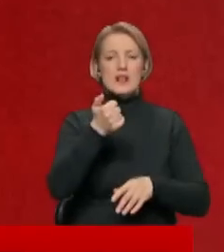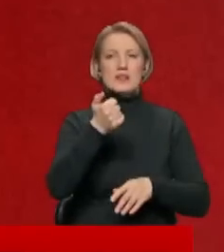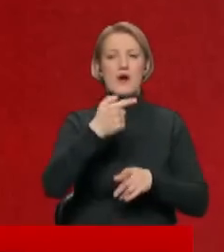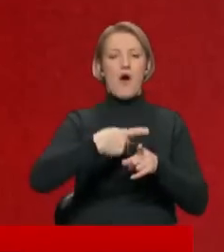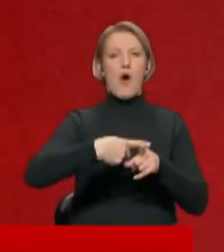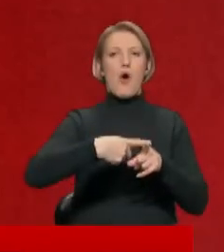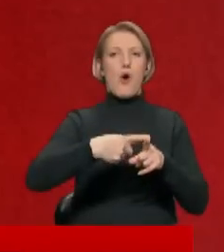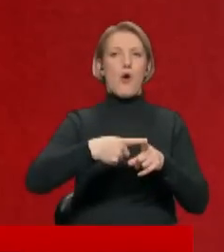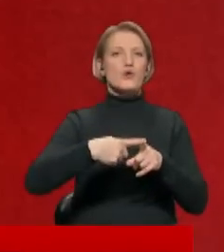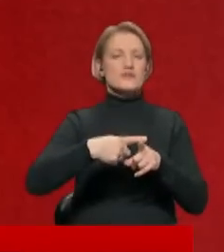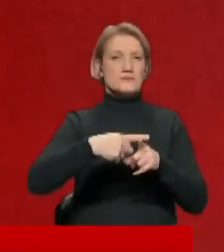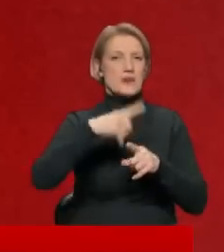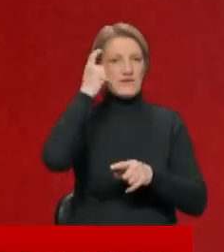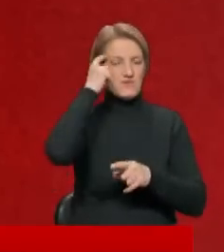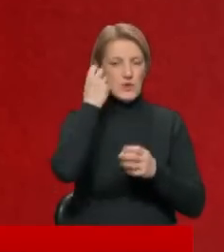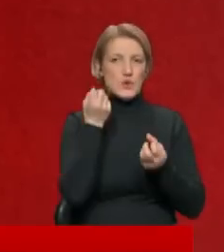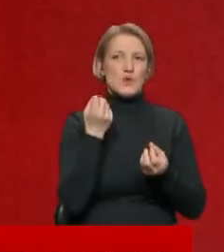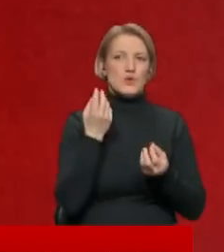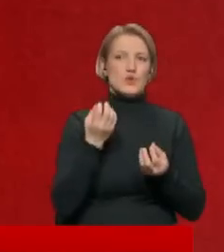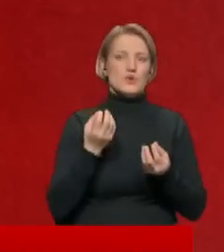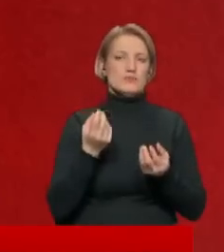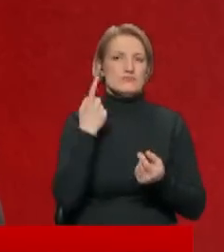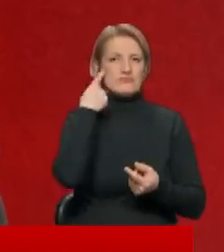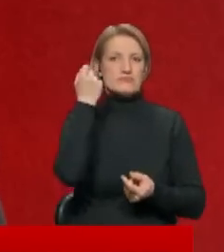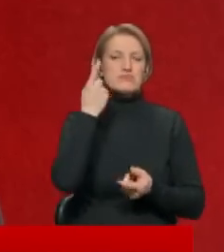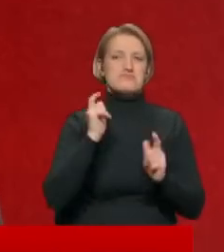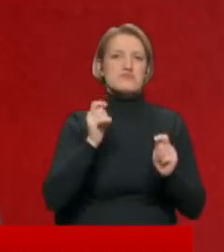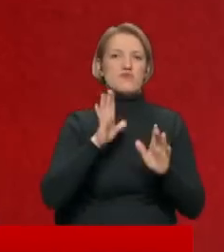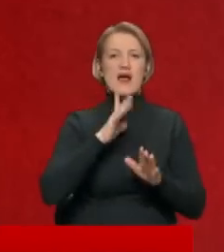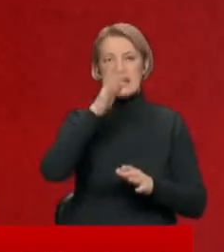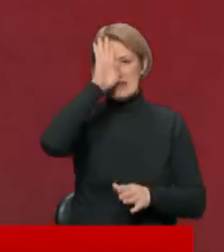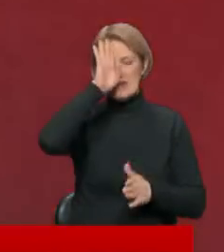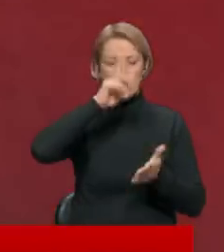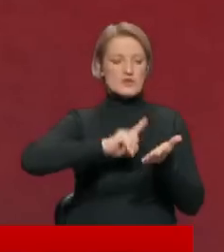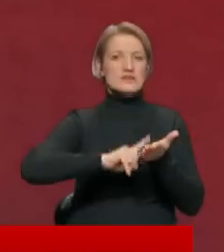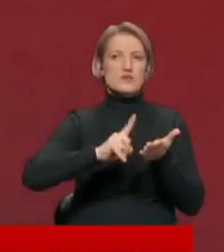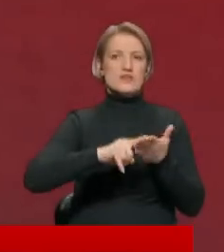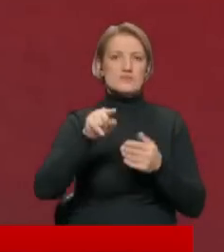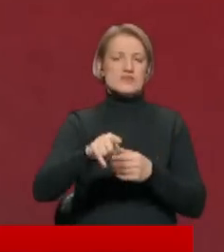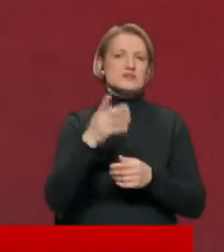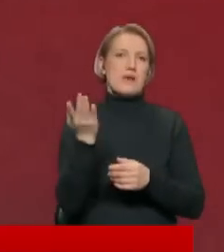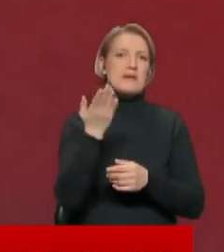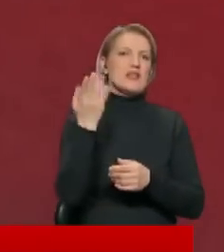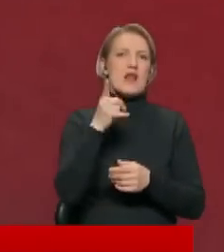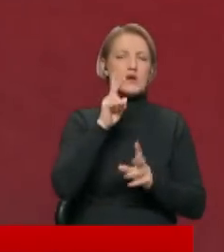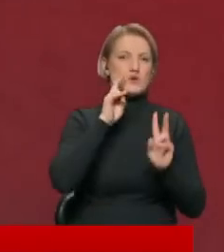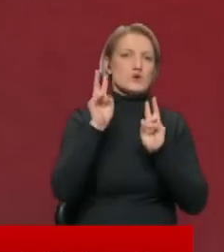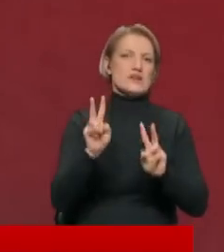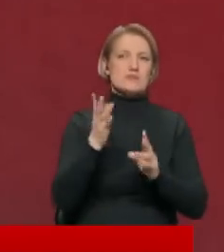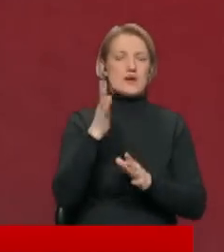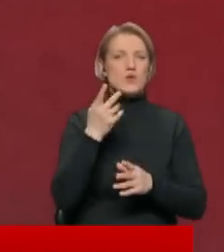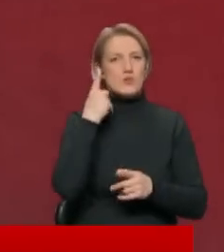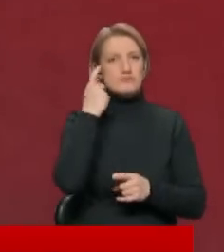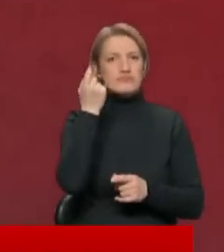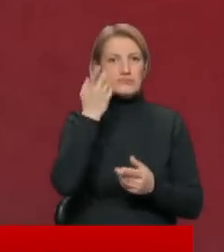partinin ortak perspektif üretmesi mecburiyeti var İstanbul sözleşmesinde o perspektif mesela gösterilebilecek mi